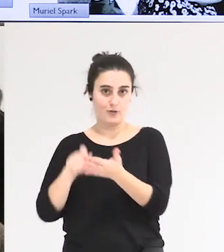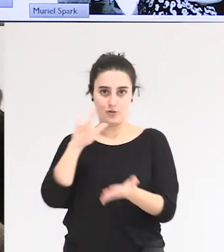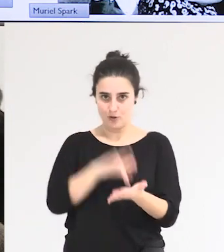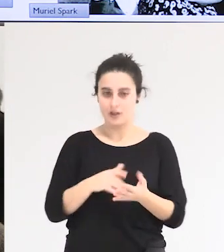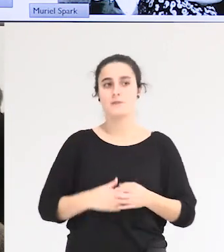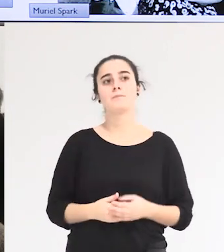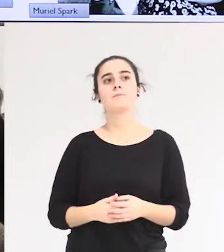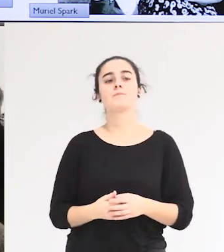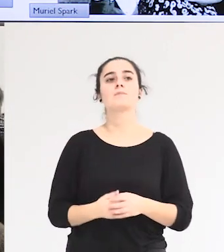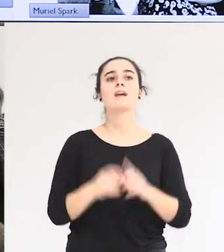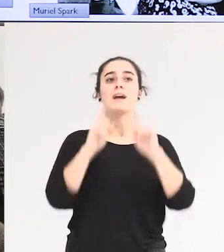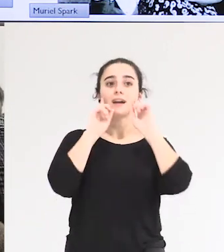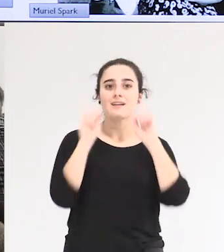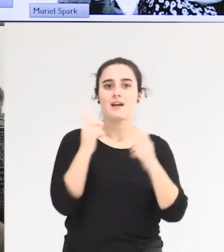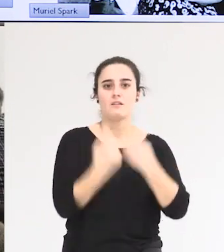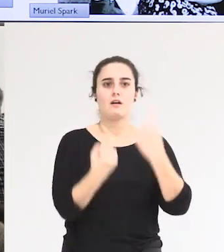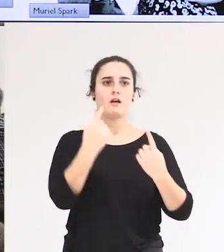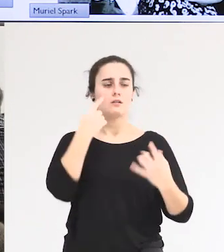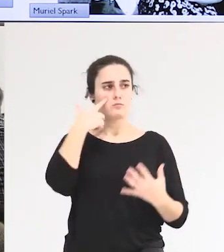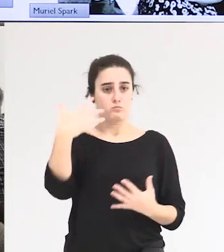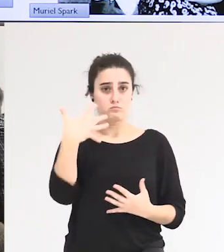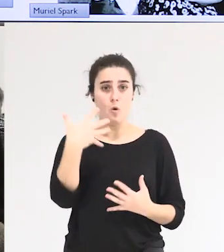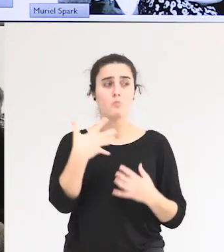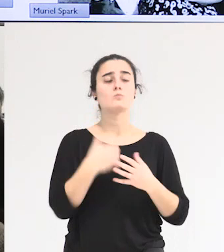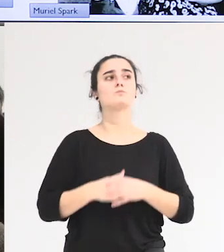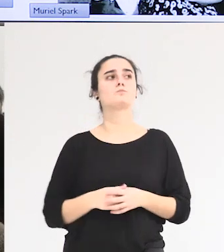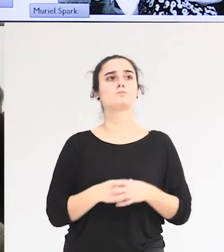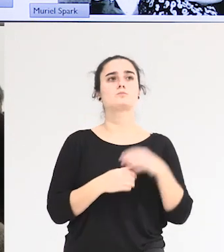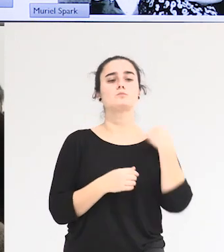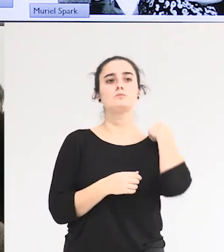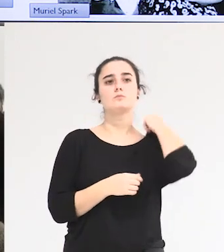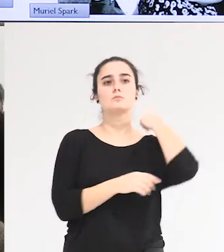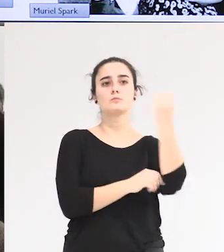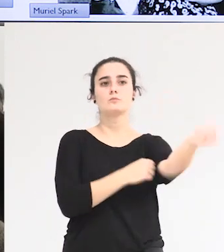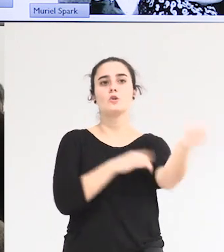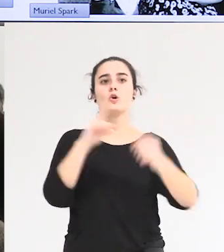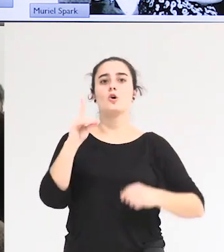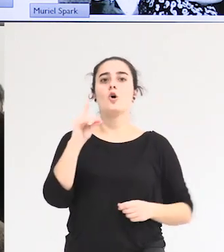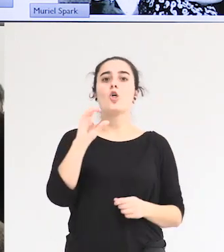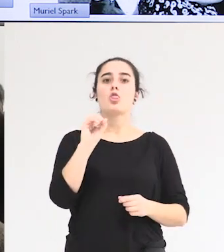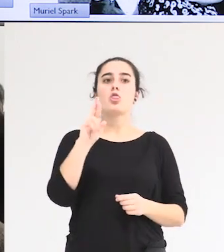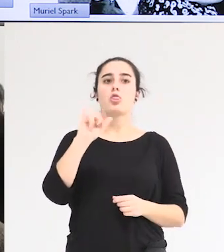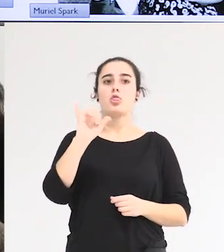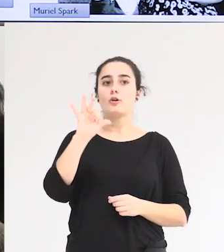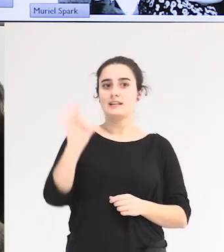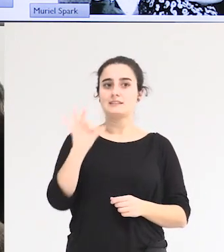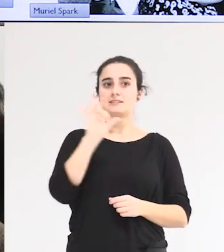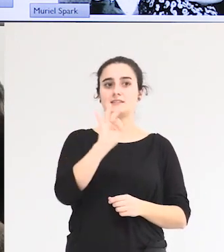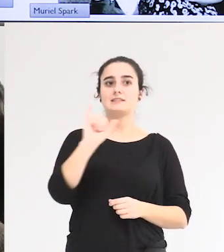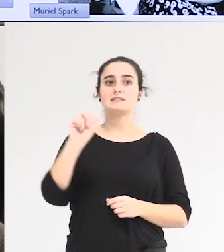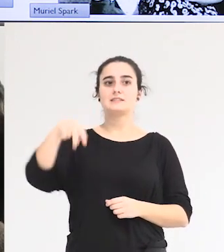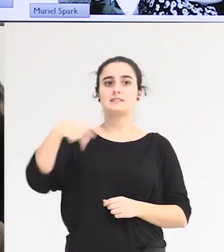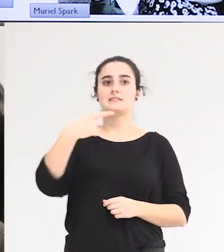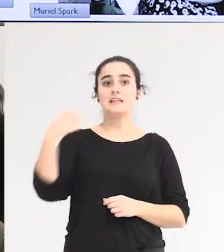Badaude kasu famatu batzuk, Doris Lessingen kasua edo Muriel Sparken kasuan, zeinetan hauek zuzenean ba